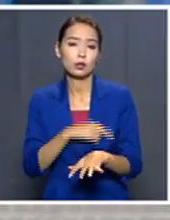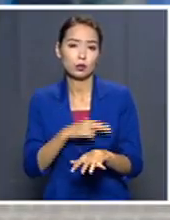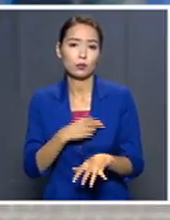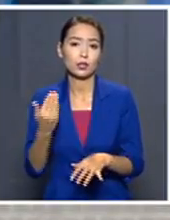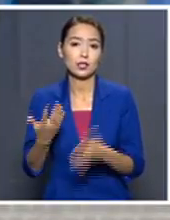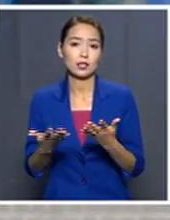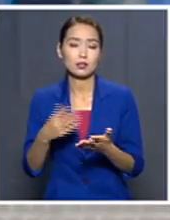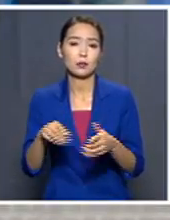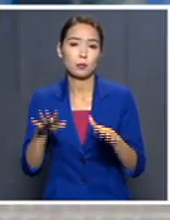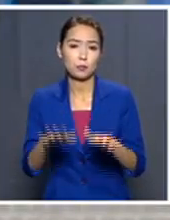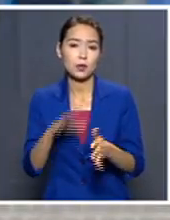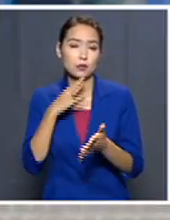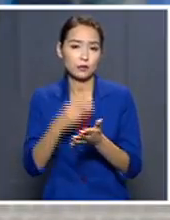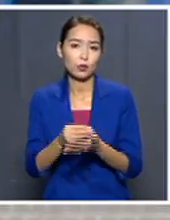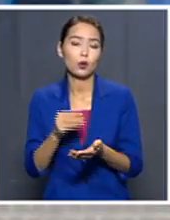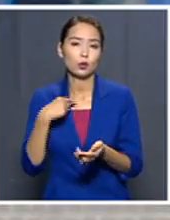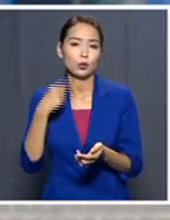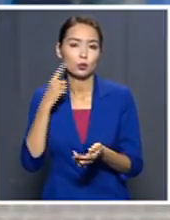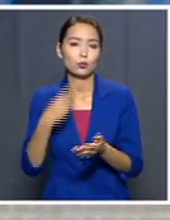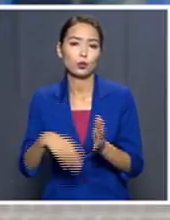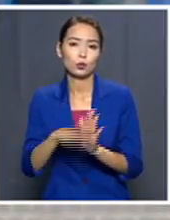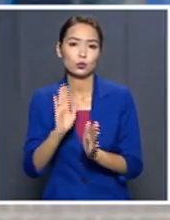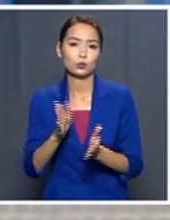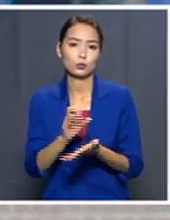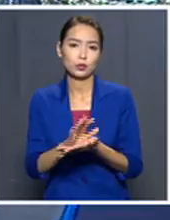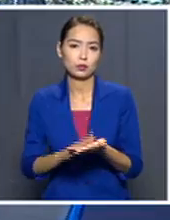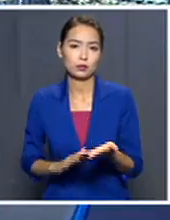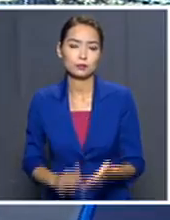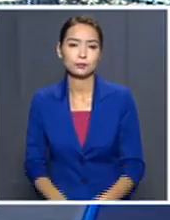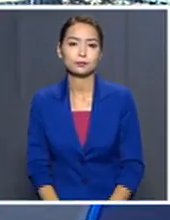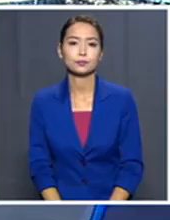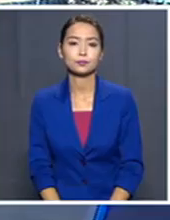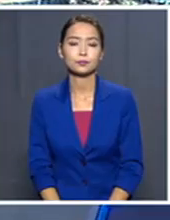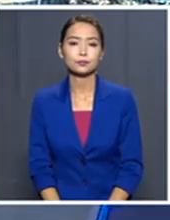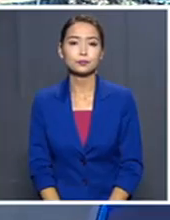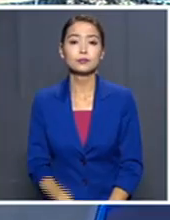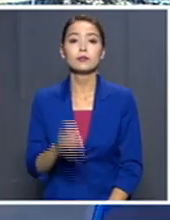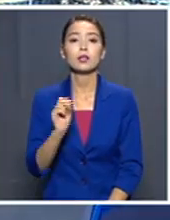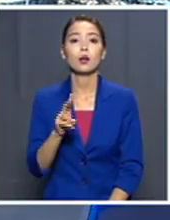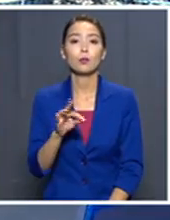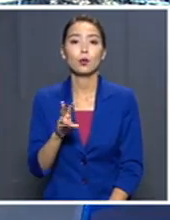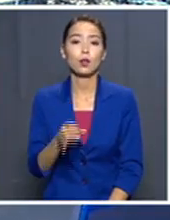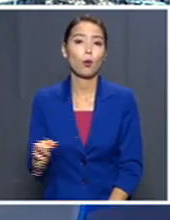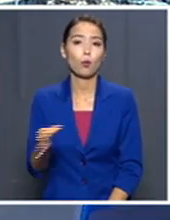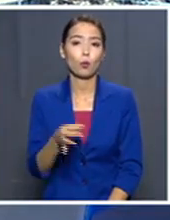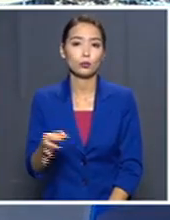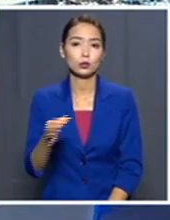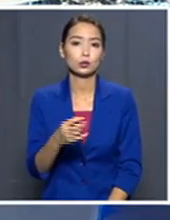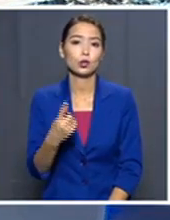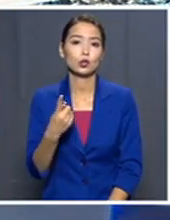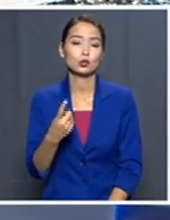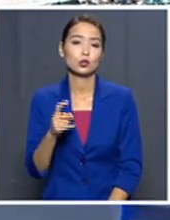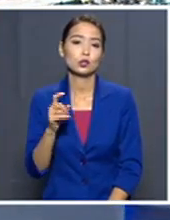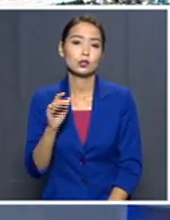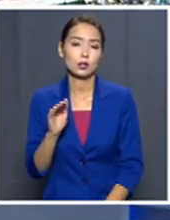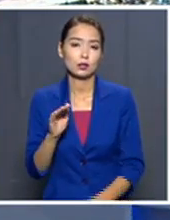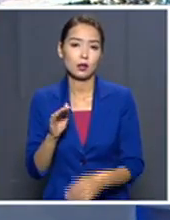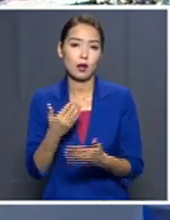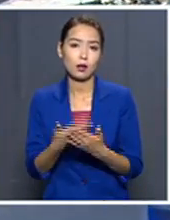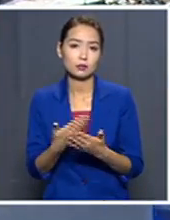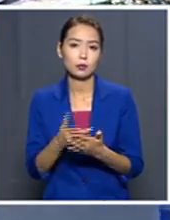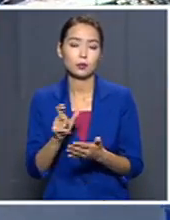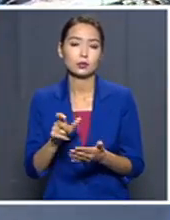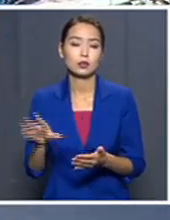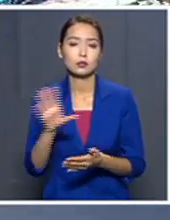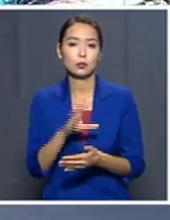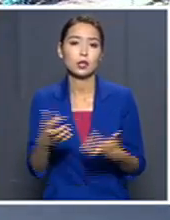ойымша, олар үйренген ортасынан кетпеуі тиіс. Ақмола облысында 100-ден астам қарағайды отап тастаған браконьер